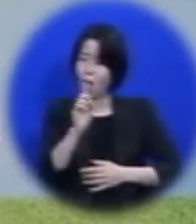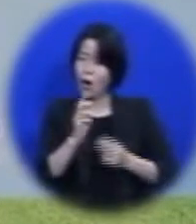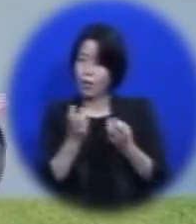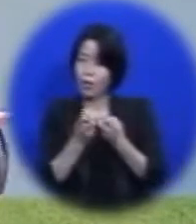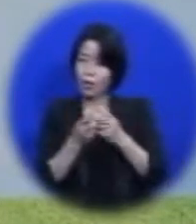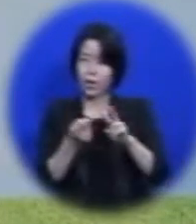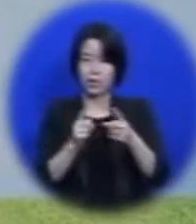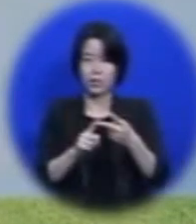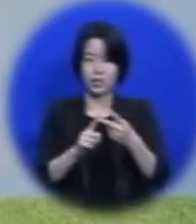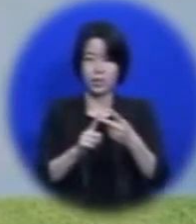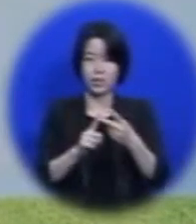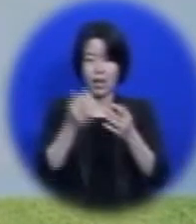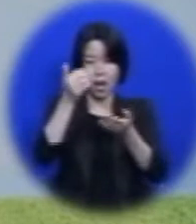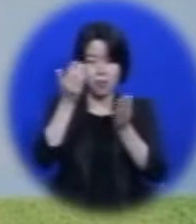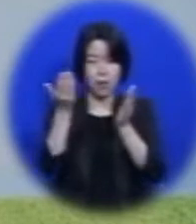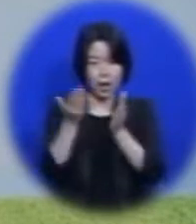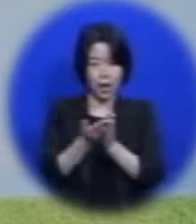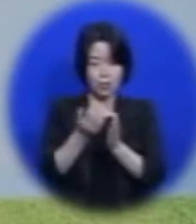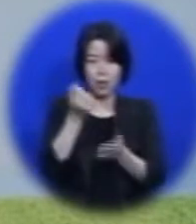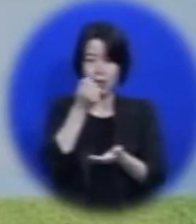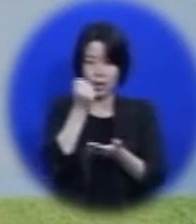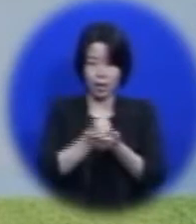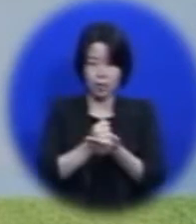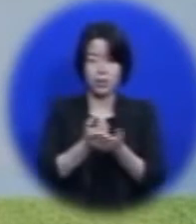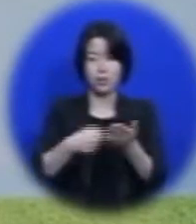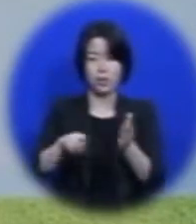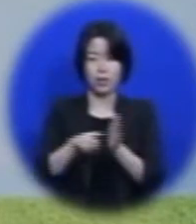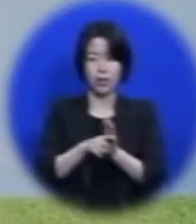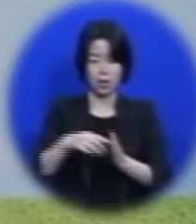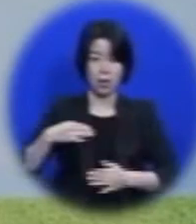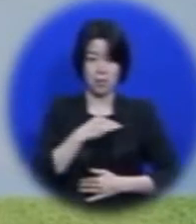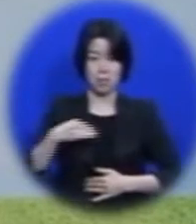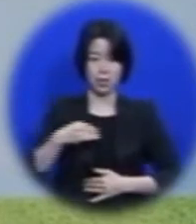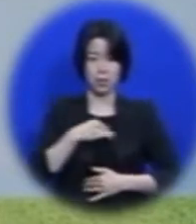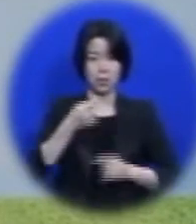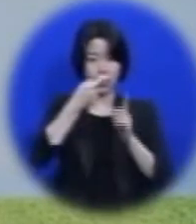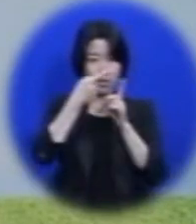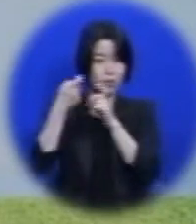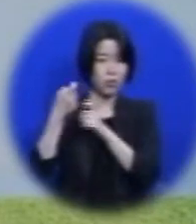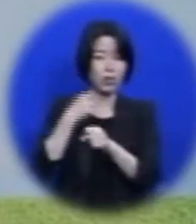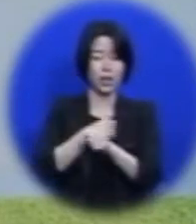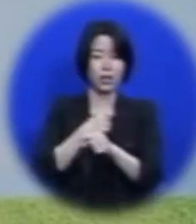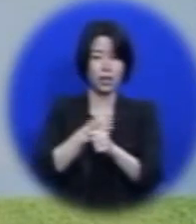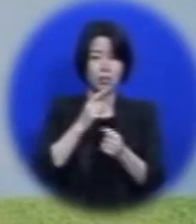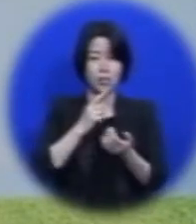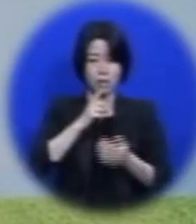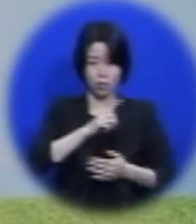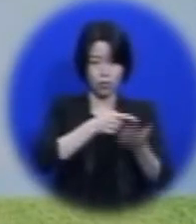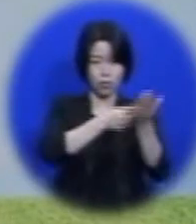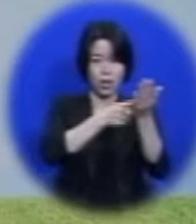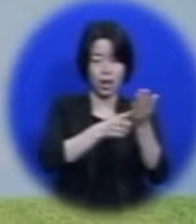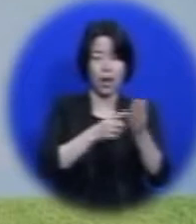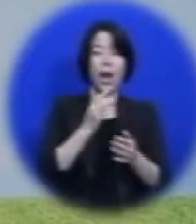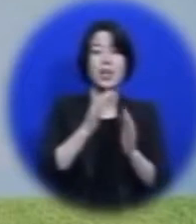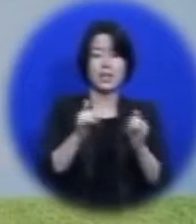좀 합리화하려고 바세바가 유혹을 해서 그랬을 거다 하는 주장을 하는 이들이